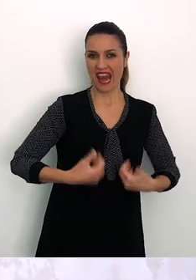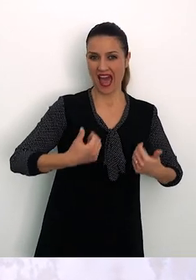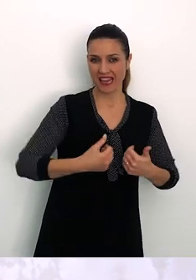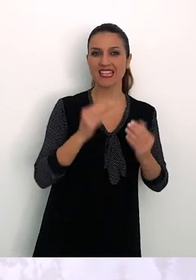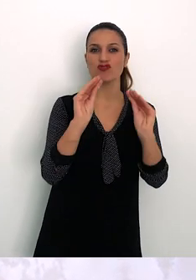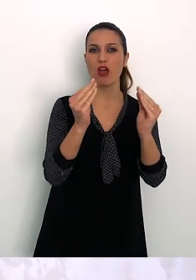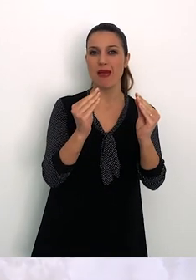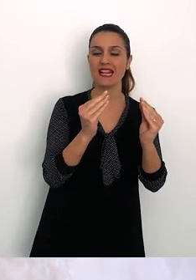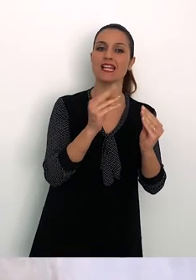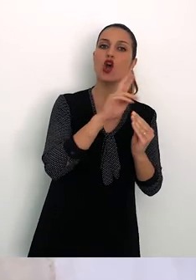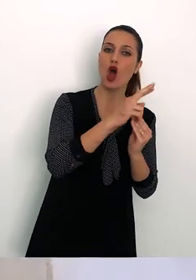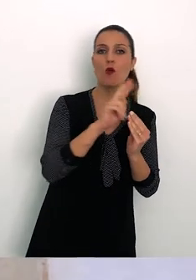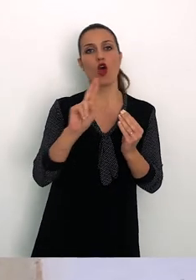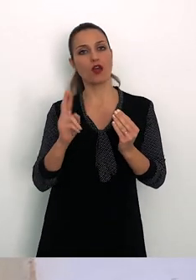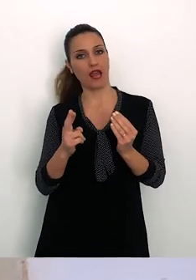Remo.